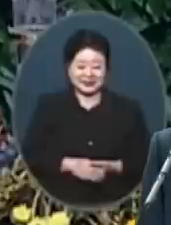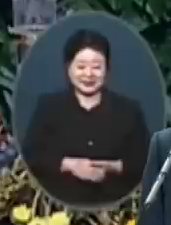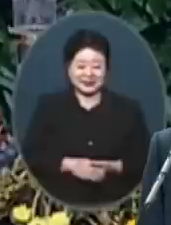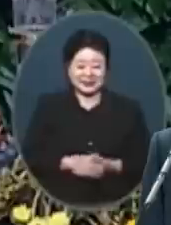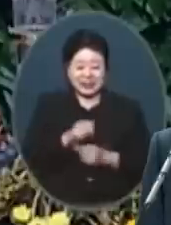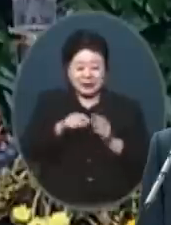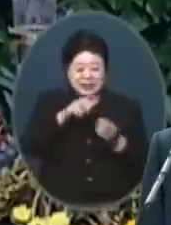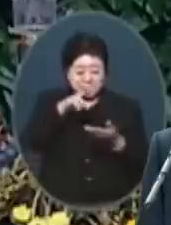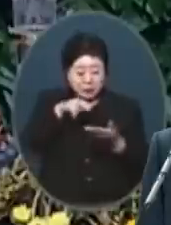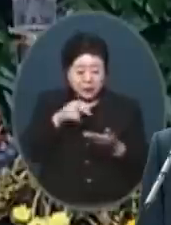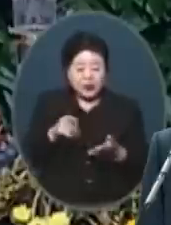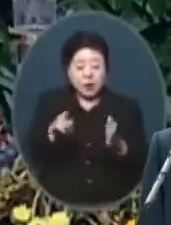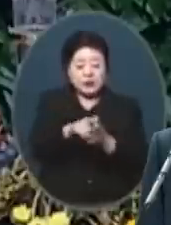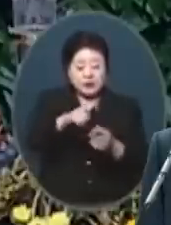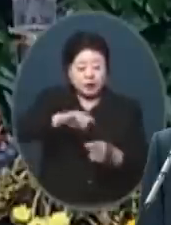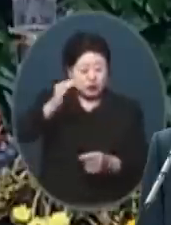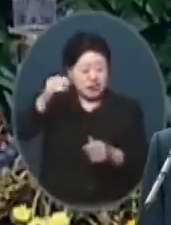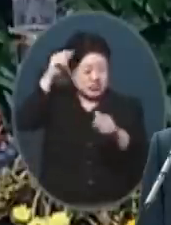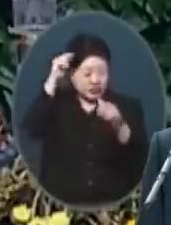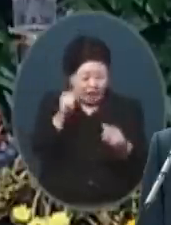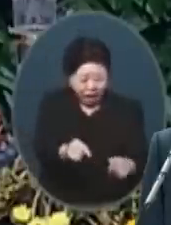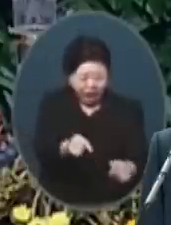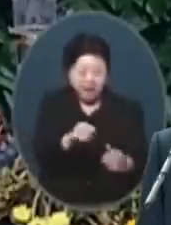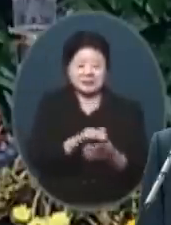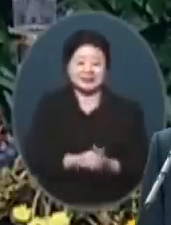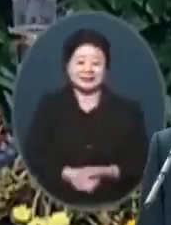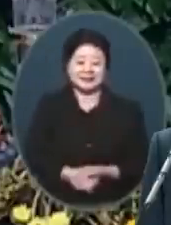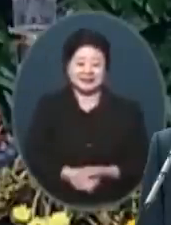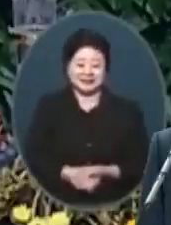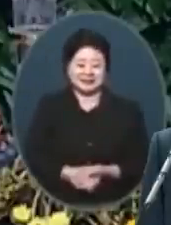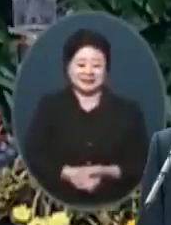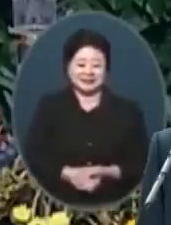성경에는 내 믿음대로 될지어다.